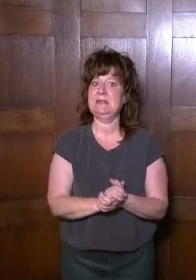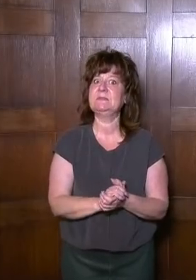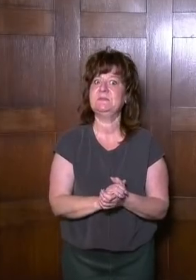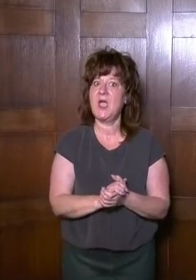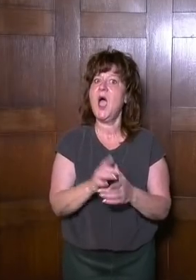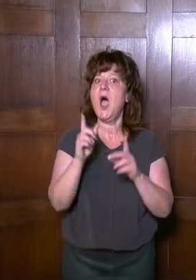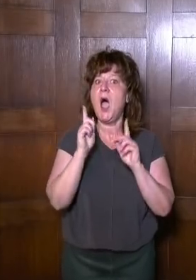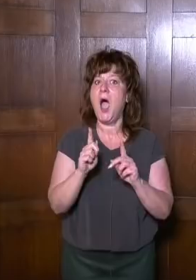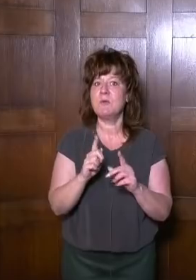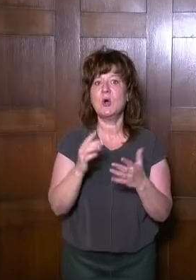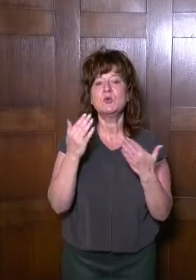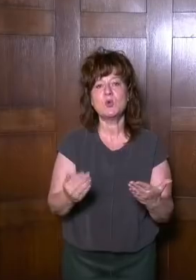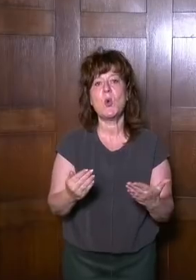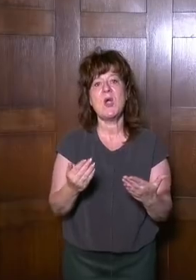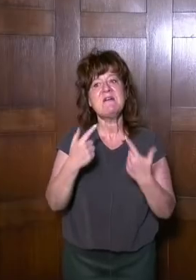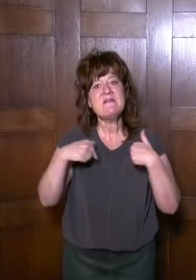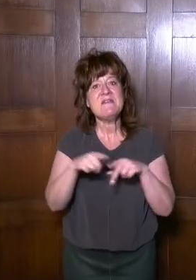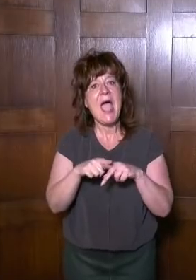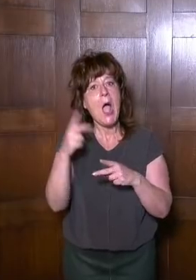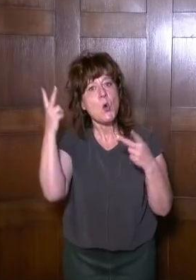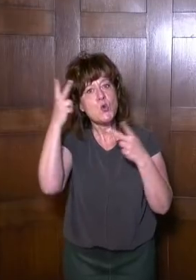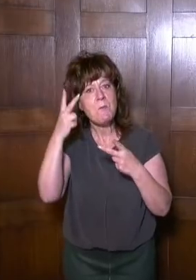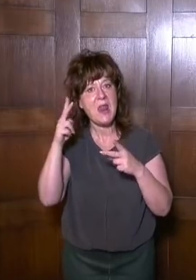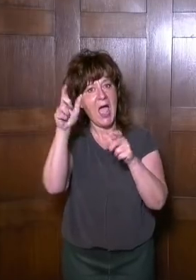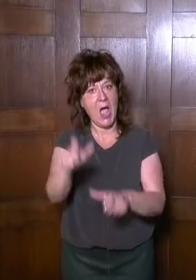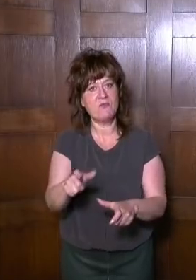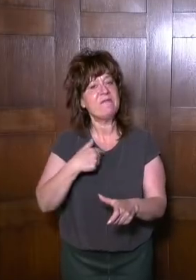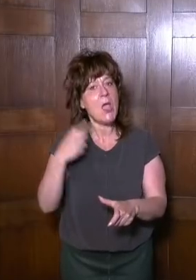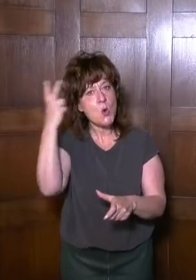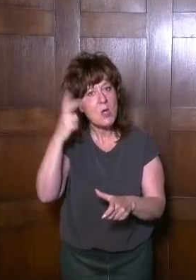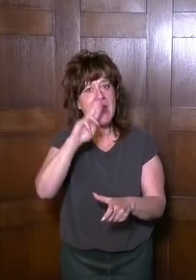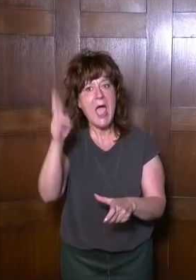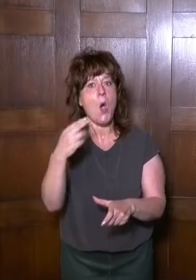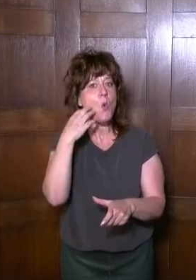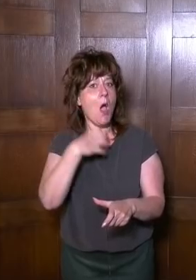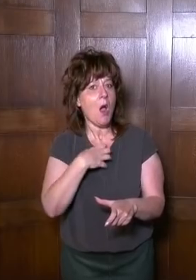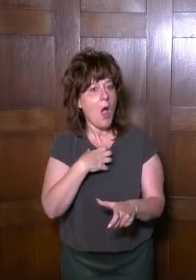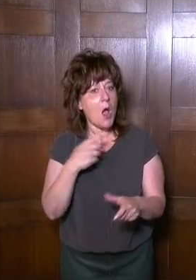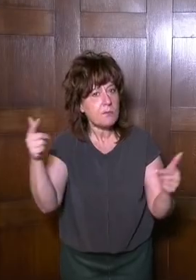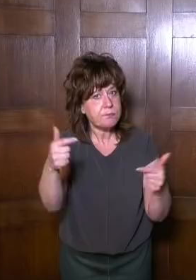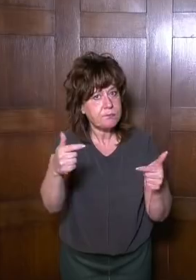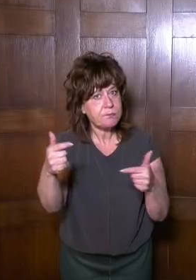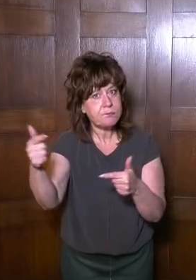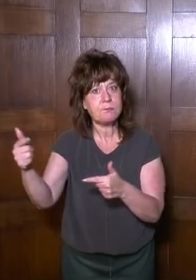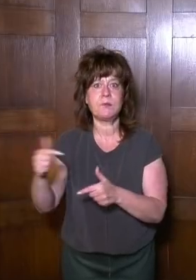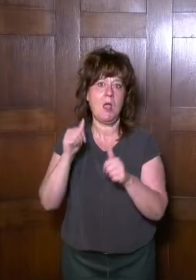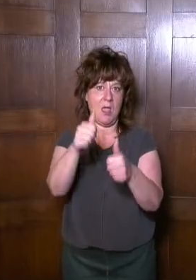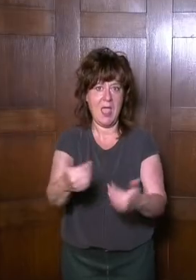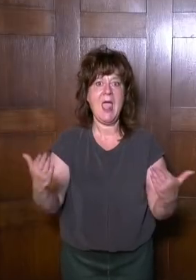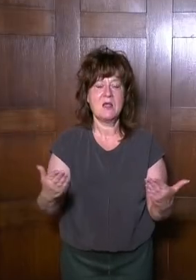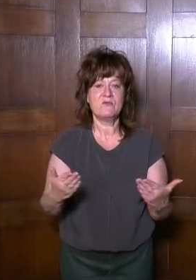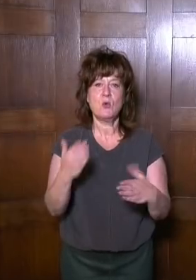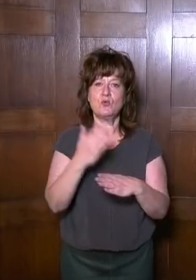Aber es ist tatsächlich so, wir kümmern uns auch, und das ist ein ganz wesentlicher Punkt, wir kümmern uns auch um die Erkrankten, und davon haben wir doch sehr